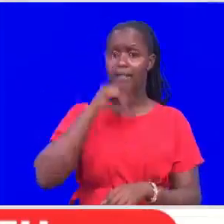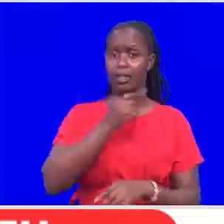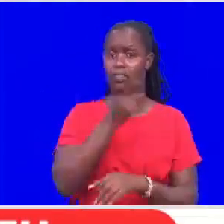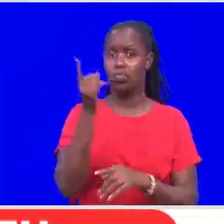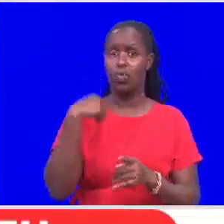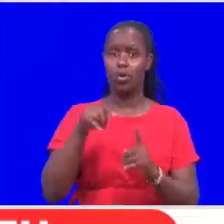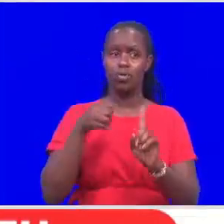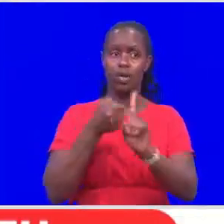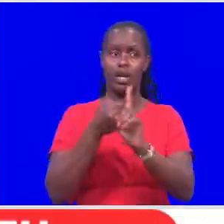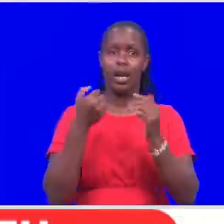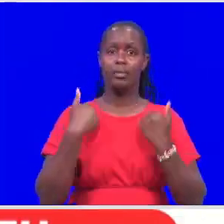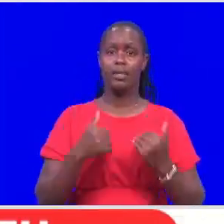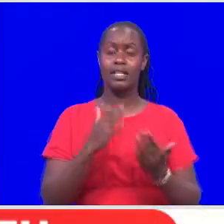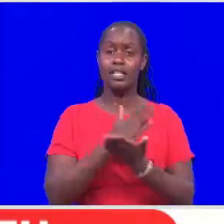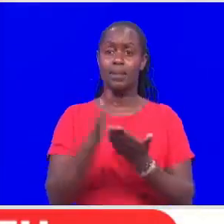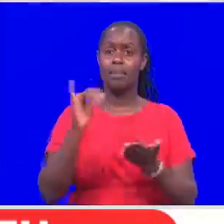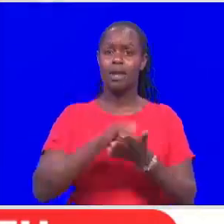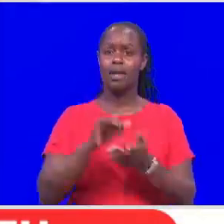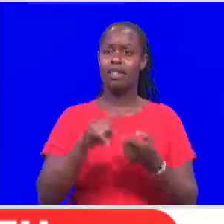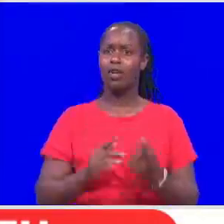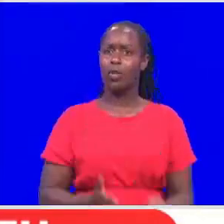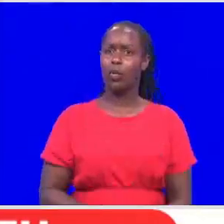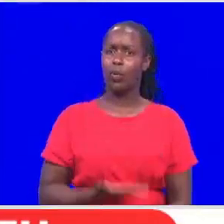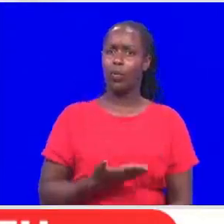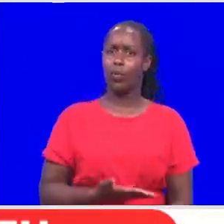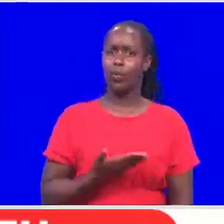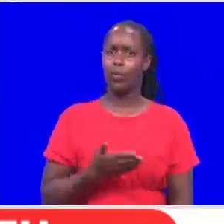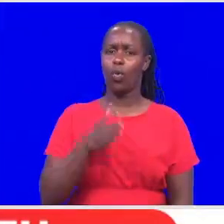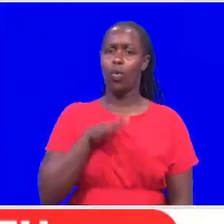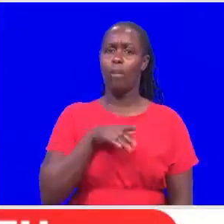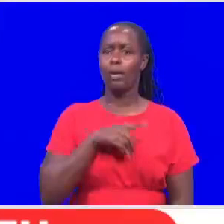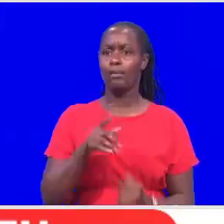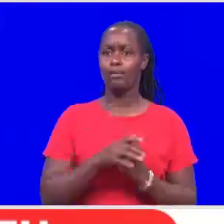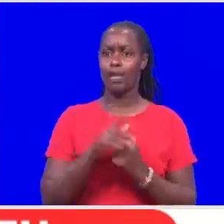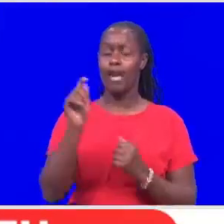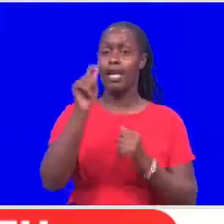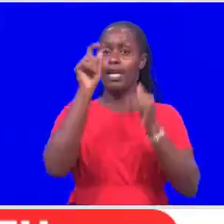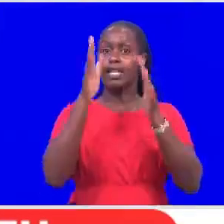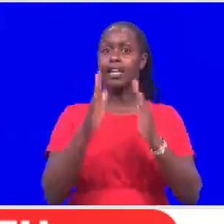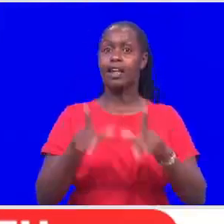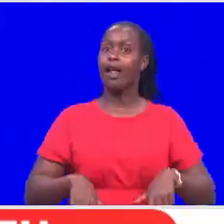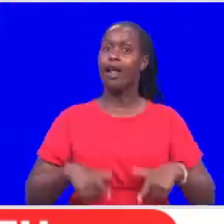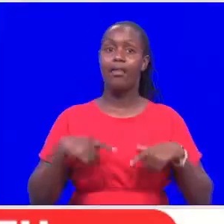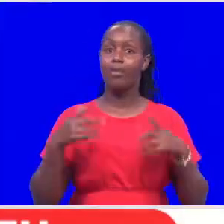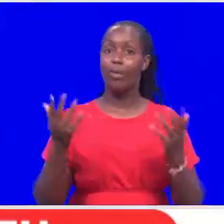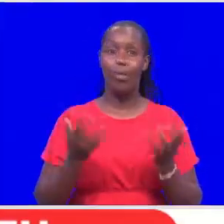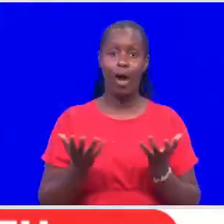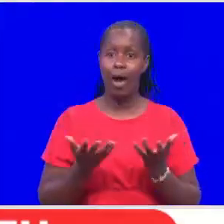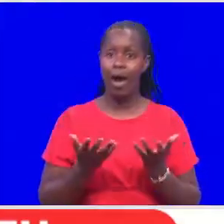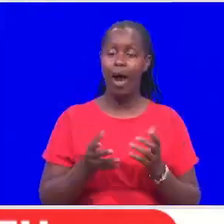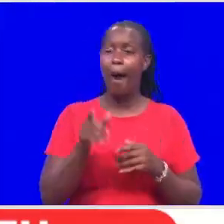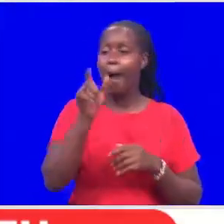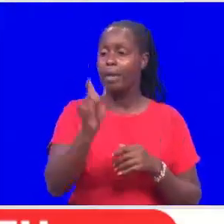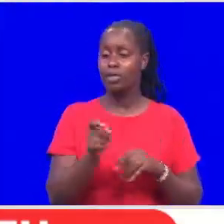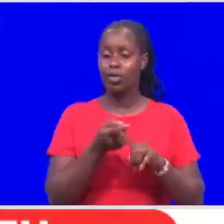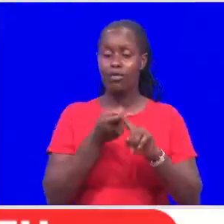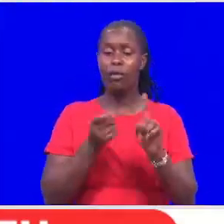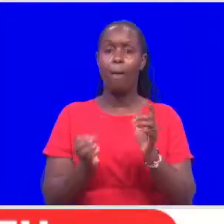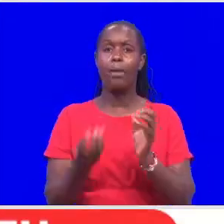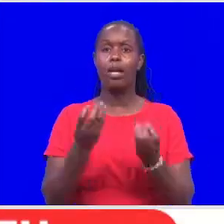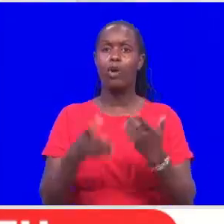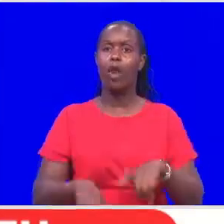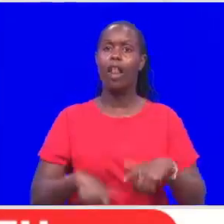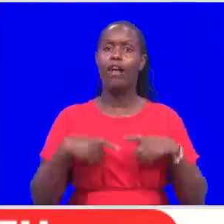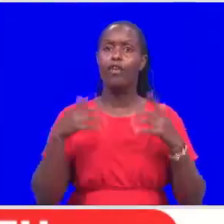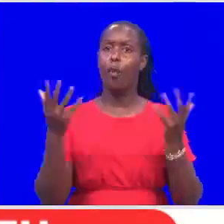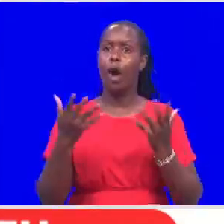Jambo lililomkera ajuza huyu. Maisha ya Mkenya yuko wapi? Maisha ya mwana wa Baringo yuko wapi? If the